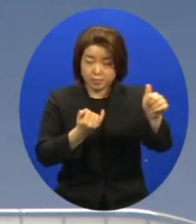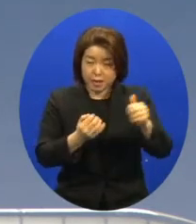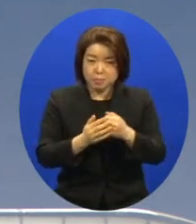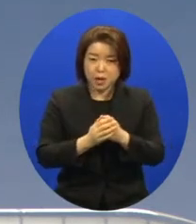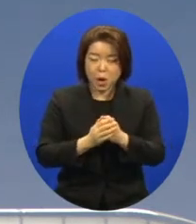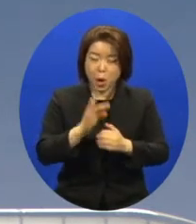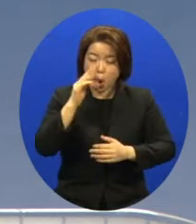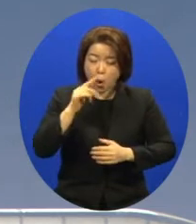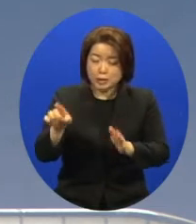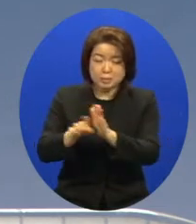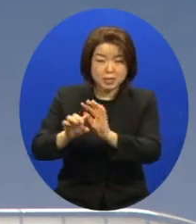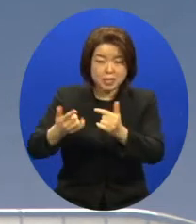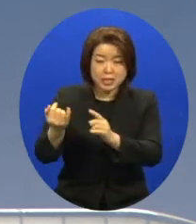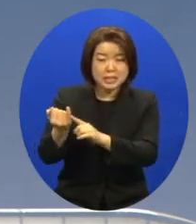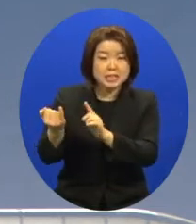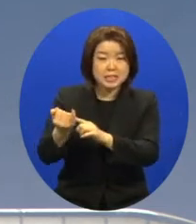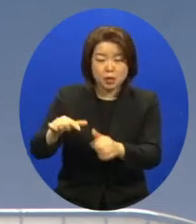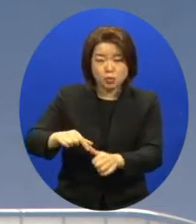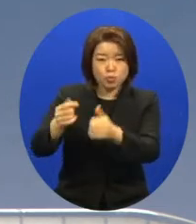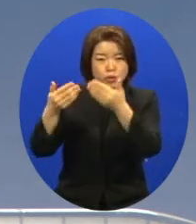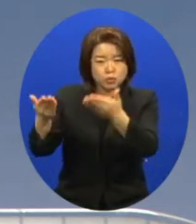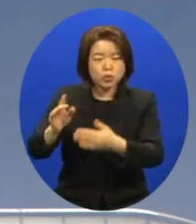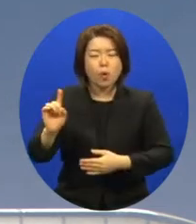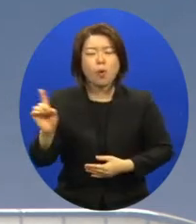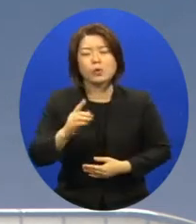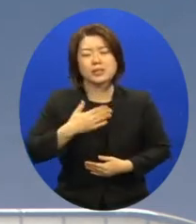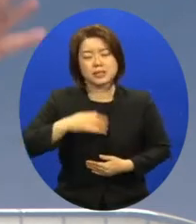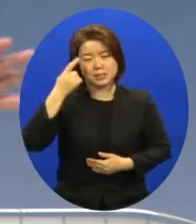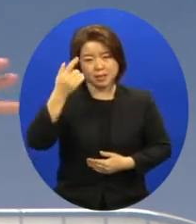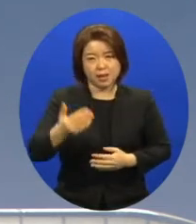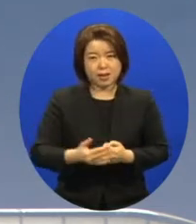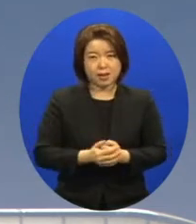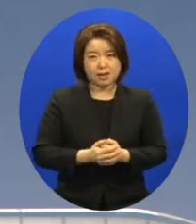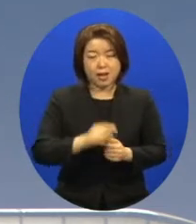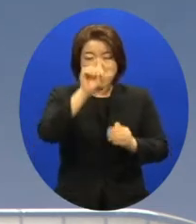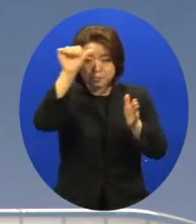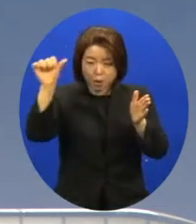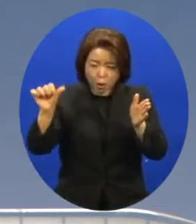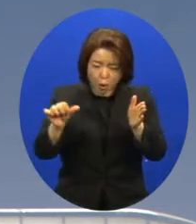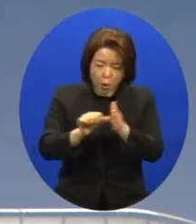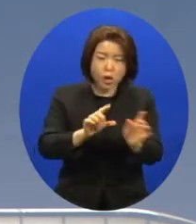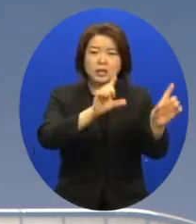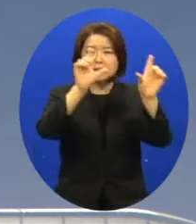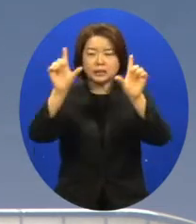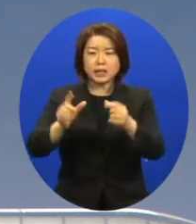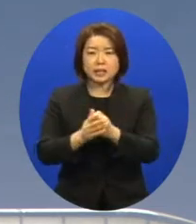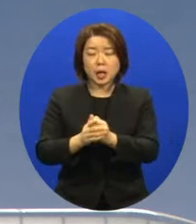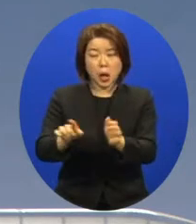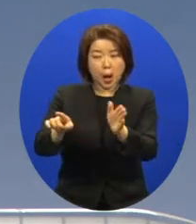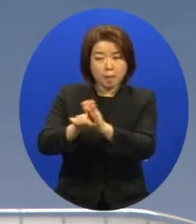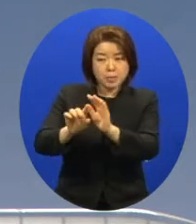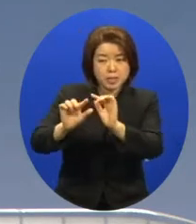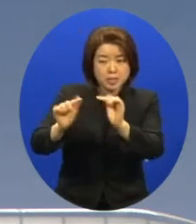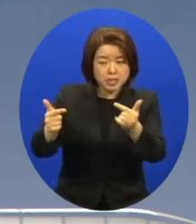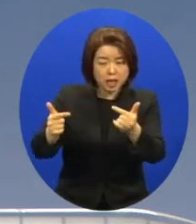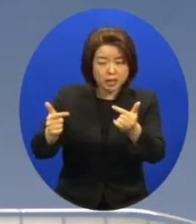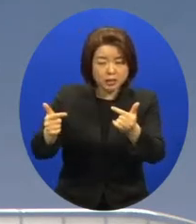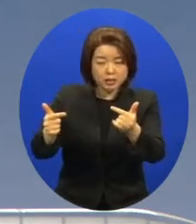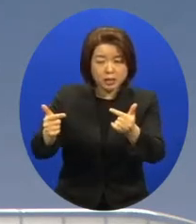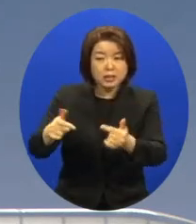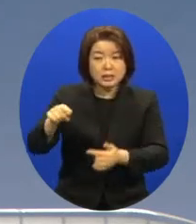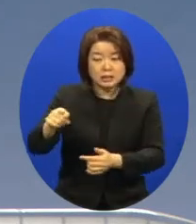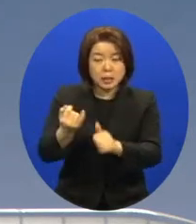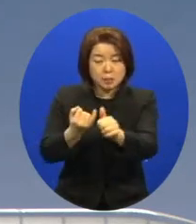그대의 아내를 구원 할는지 어찌 압니까 평생 살다가 그저 믿지 않는 배우자 한 사람 구원한 것으로